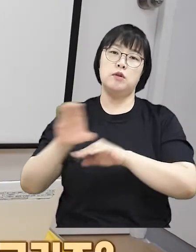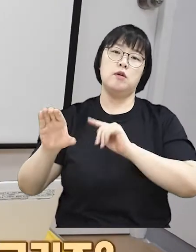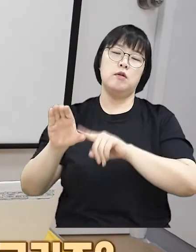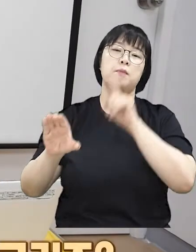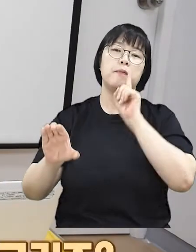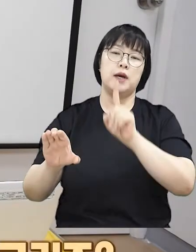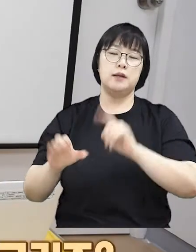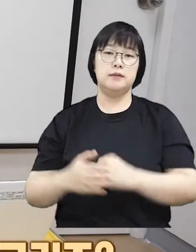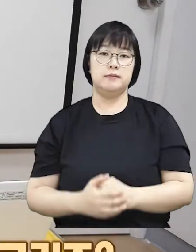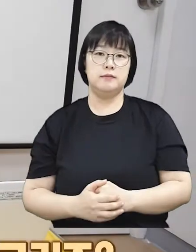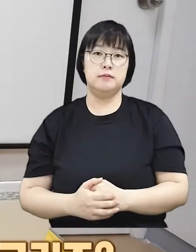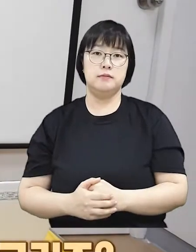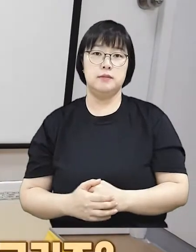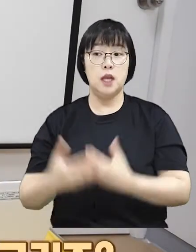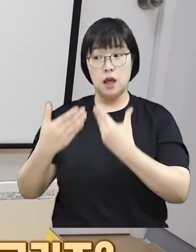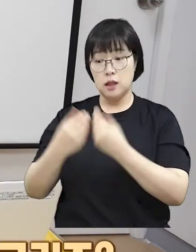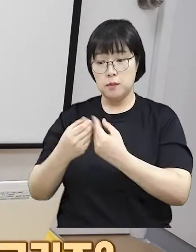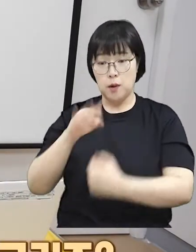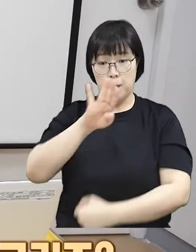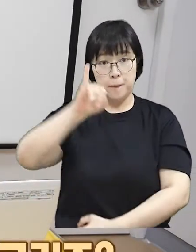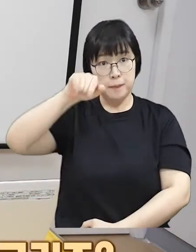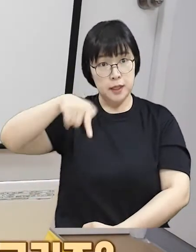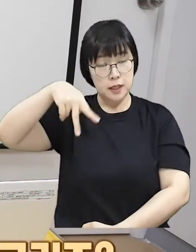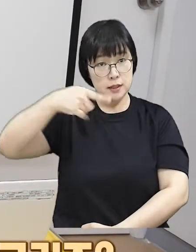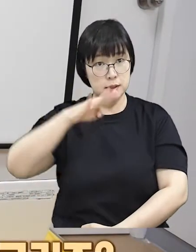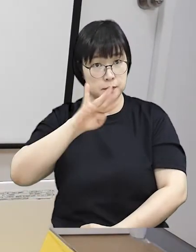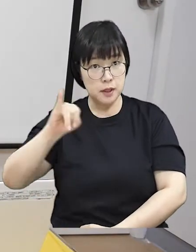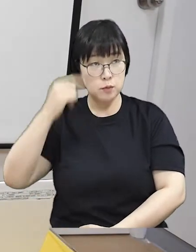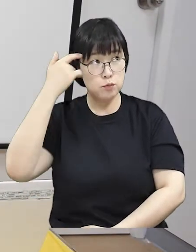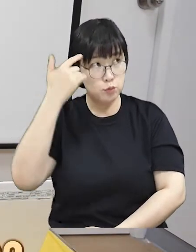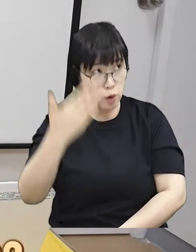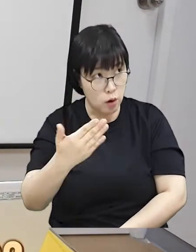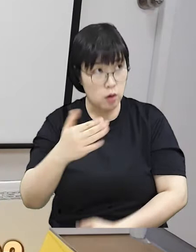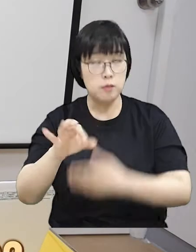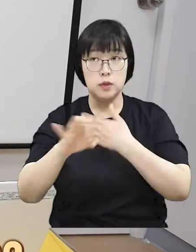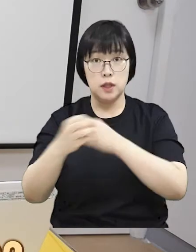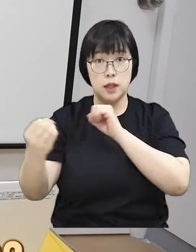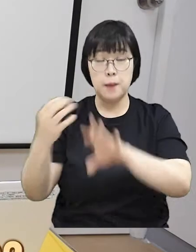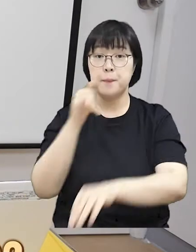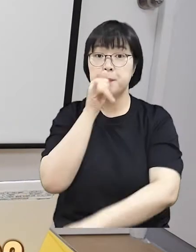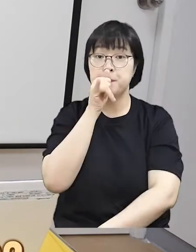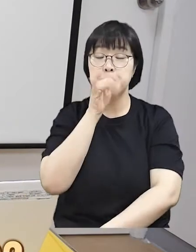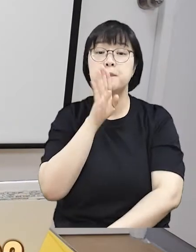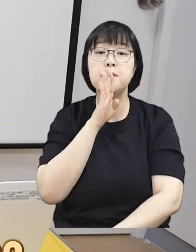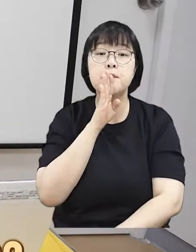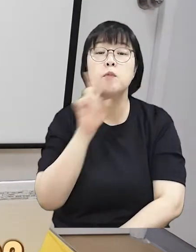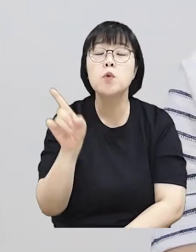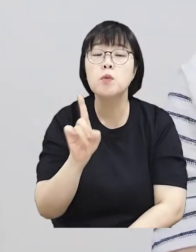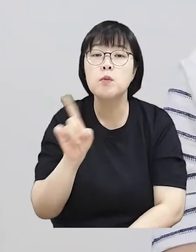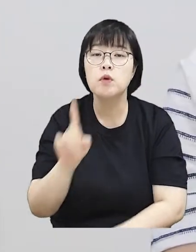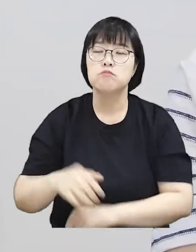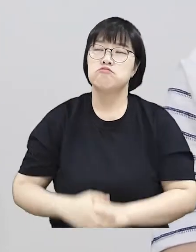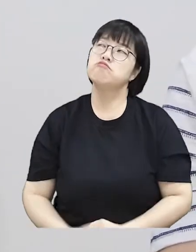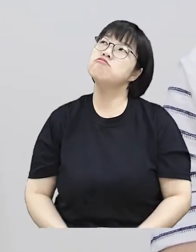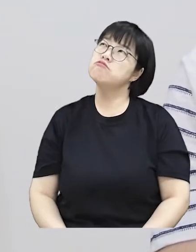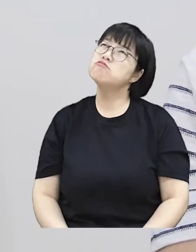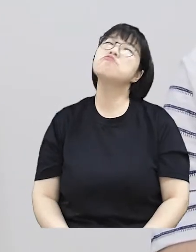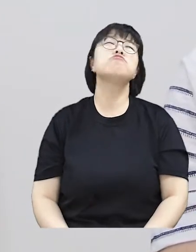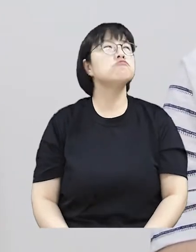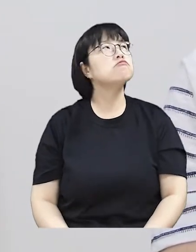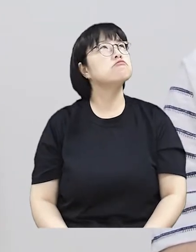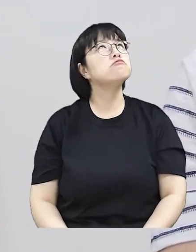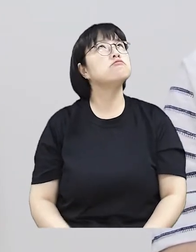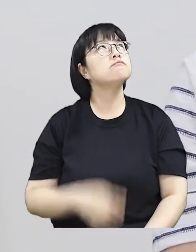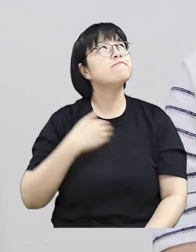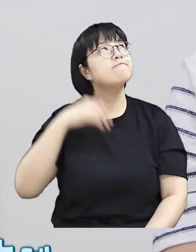그래서 우리 빅스비가 뭐 물어보면 대답해 주고 그러죠? 네. 뭐 물어봤어요? 물어본 거 있어요? 빅스비랑 놀때